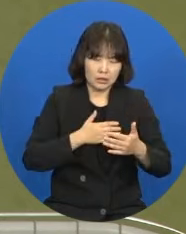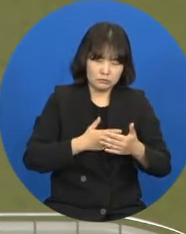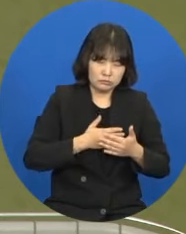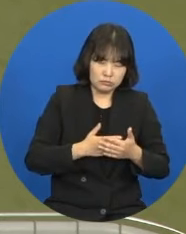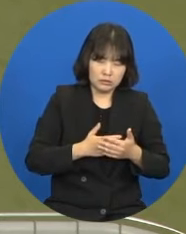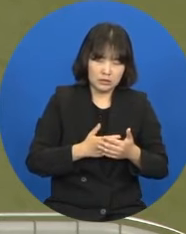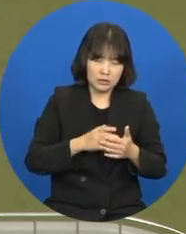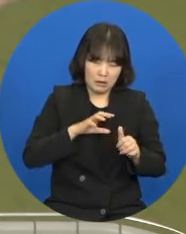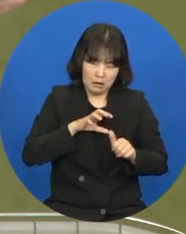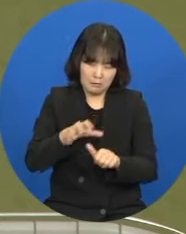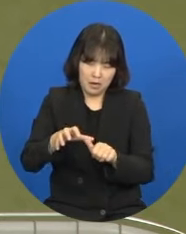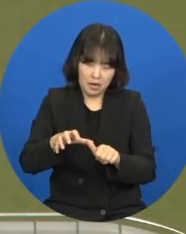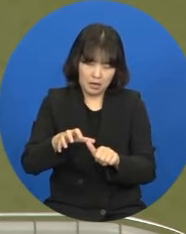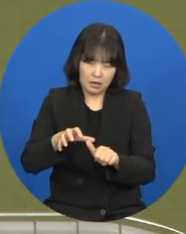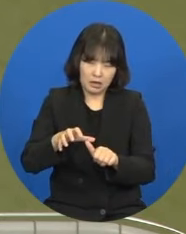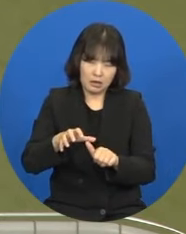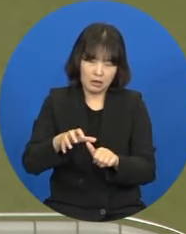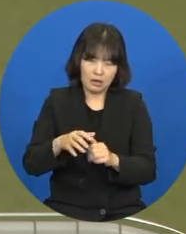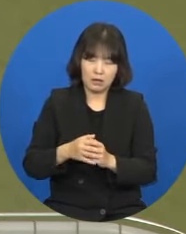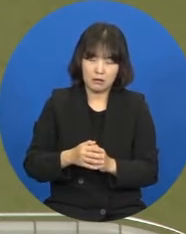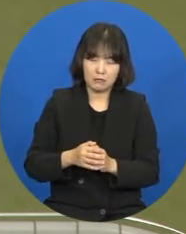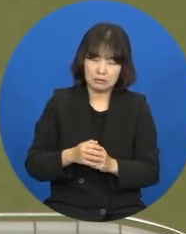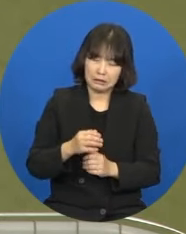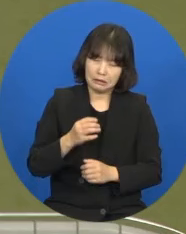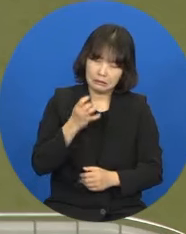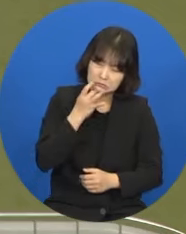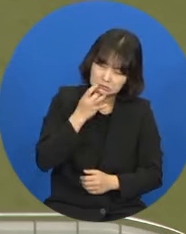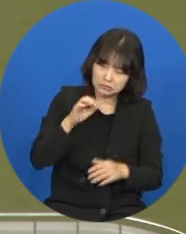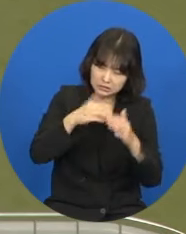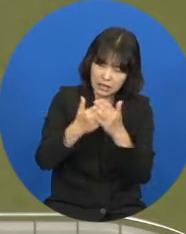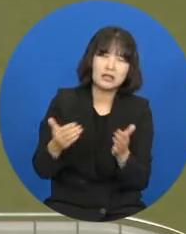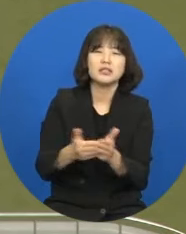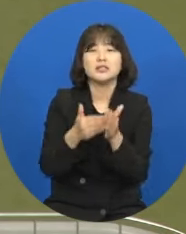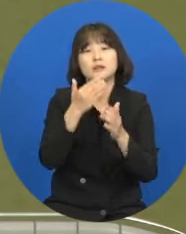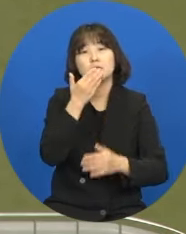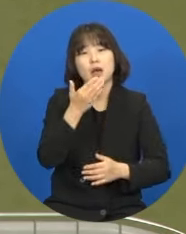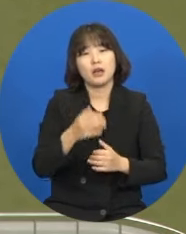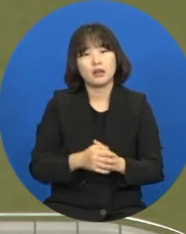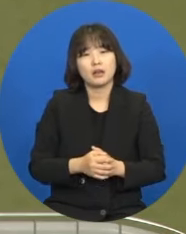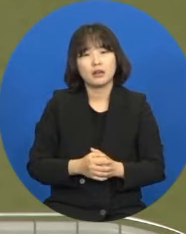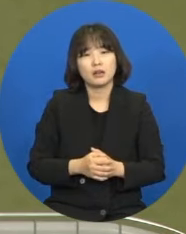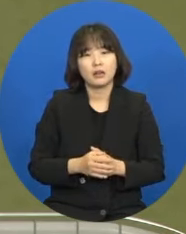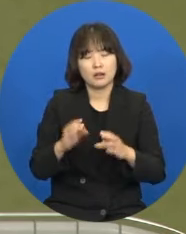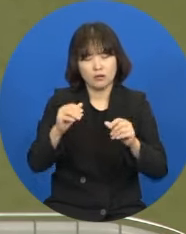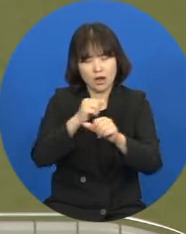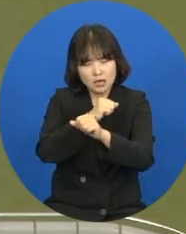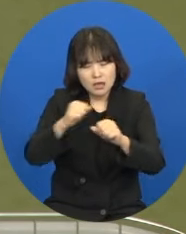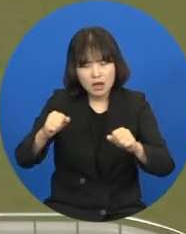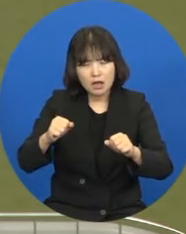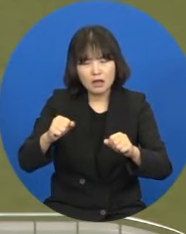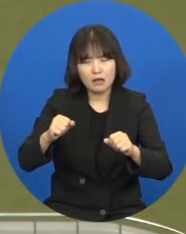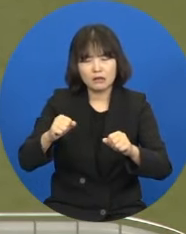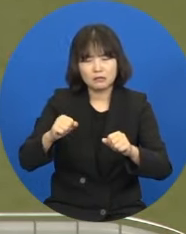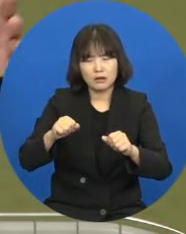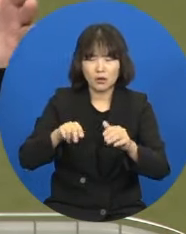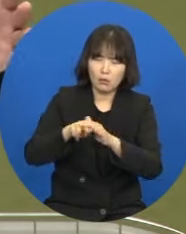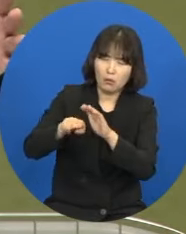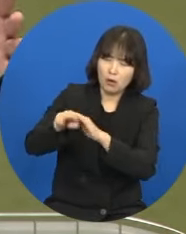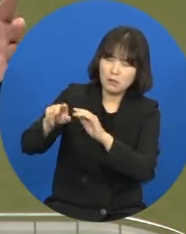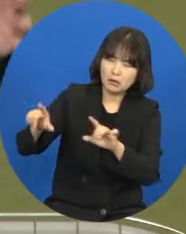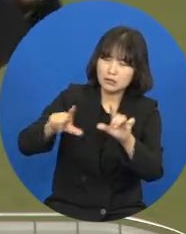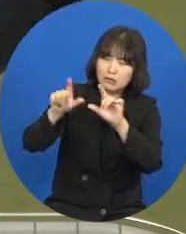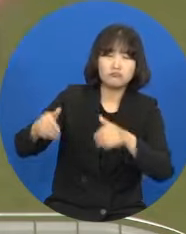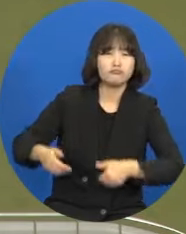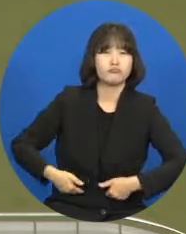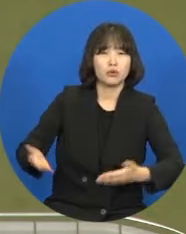비난 비웃음 다 끝낼 수 있어 더 이상 광야의 구에 그렇게 비루하게 살 필요가 없습니다 지금까지